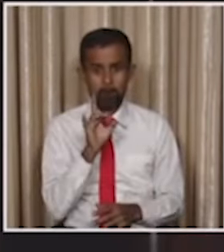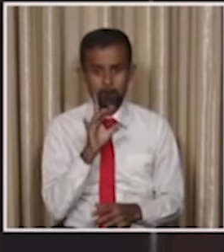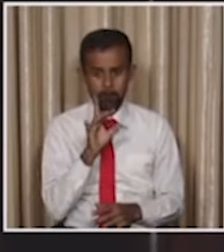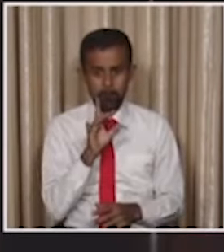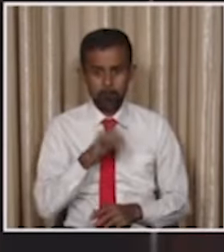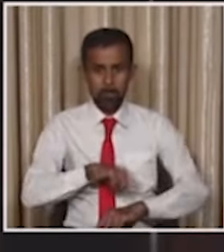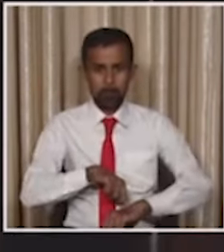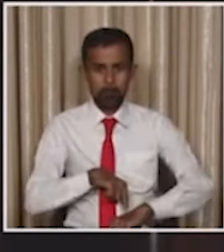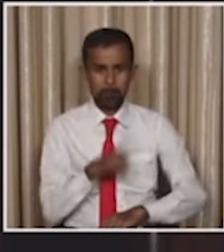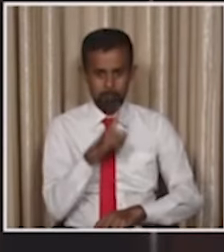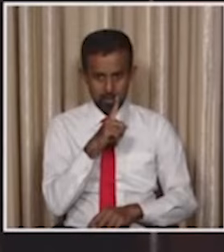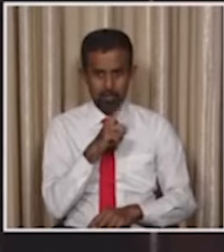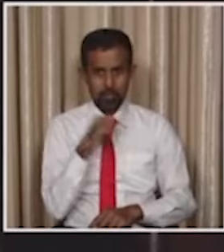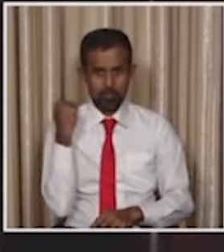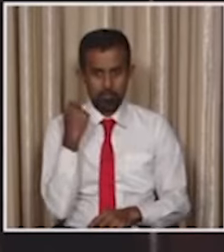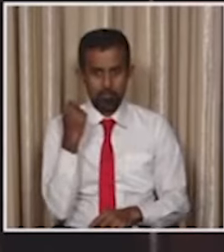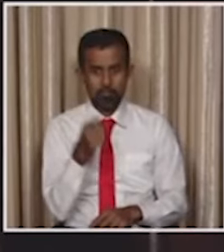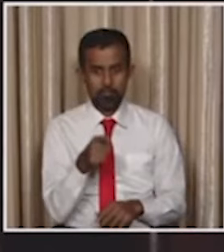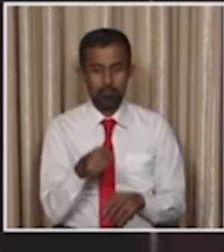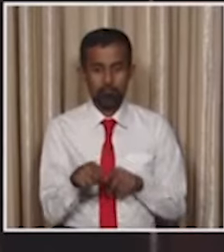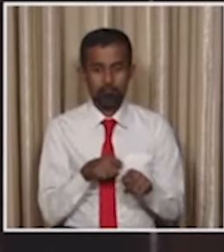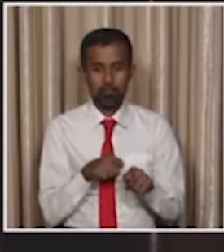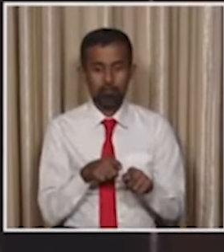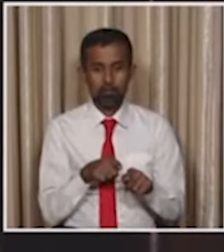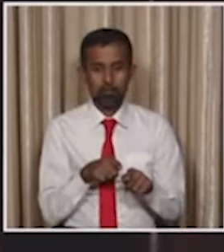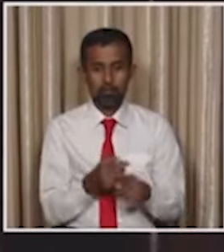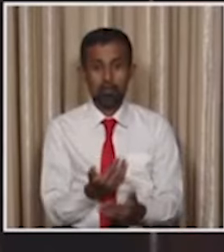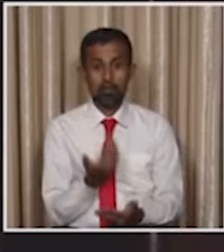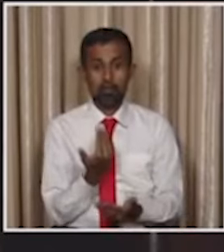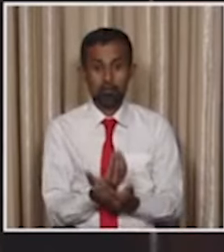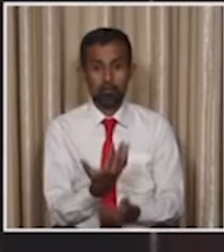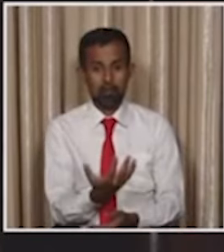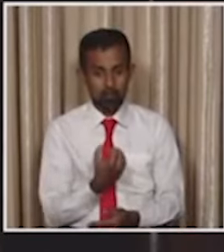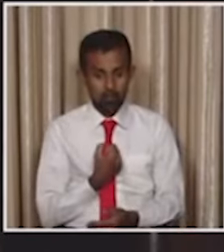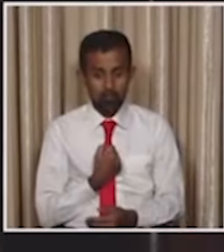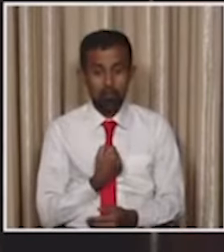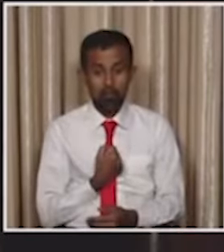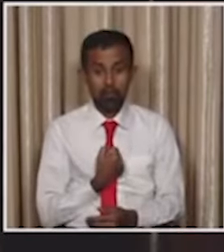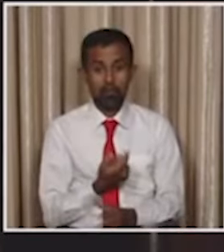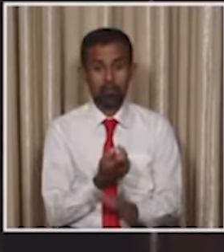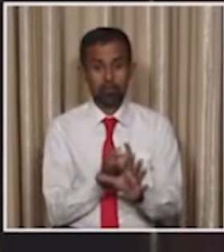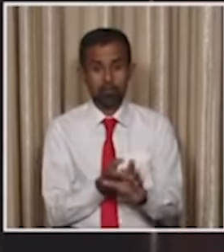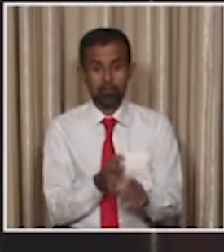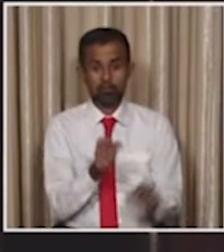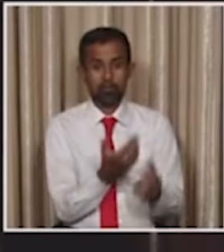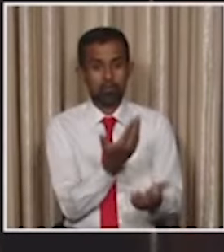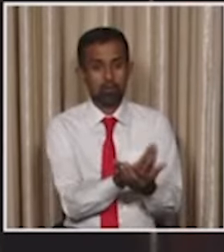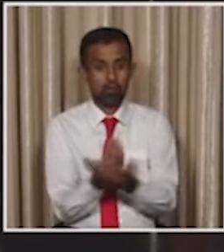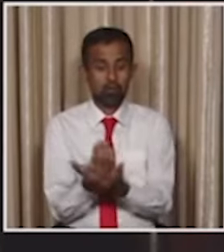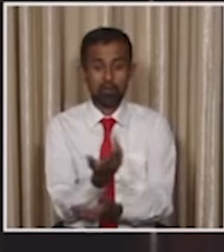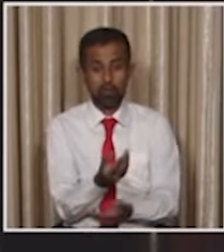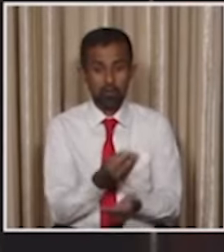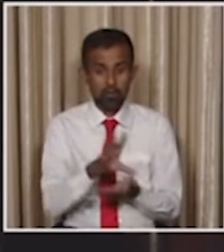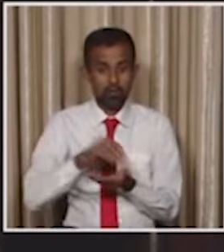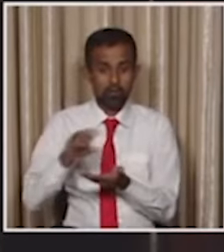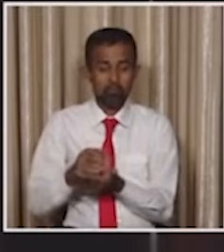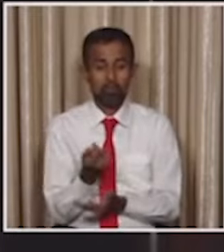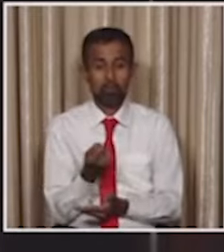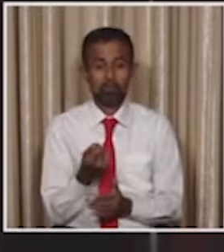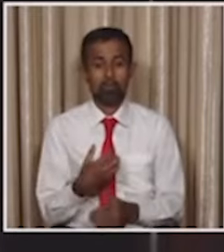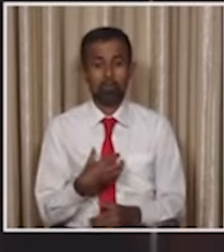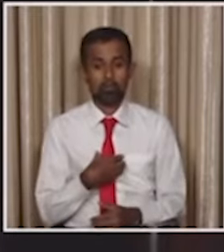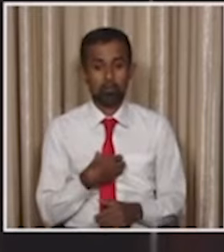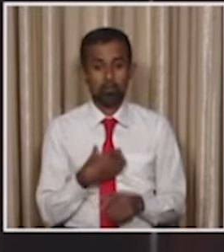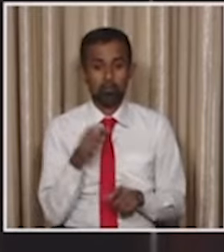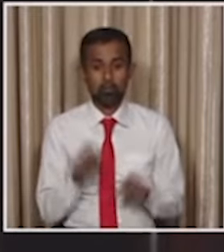පැයක දේශනයකට. මේවා මේ හිඟාගත්ත අර තරුණයන්ගෙන් හිඟාගත්ත මුදල්, මෙරටේ දුක් විඳින